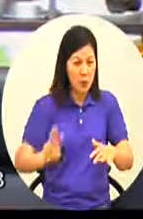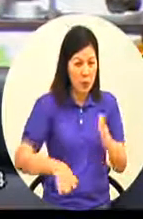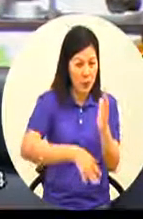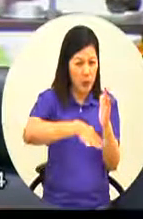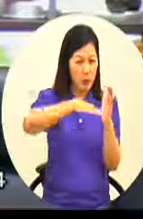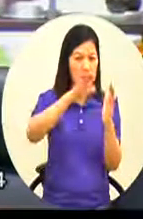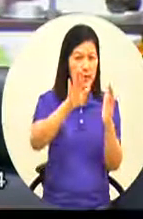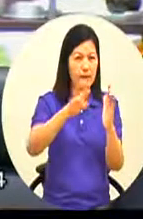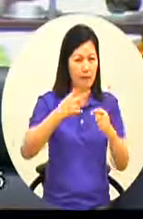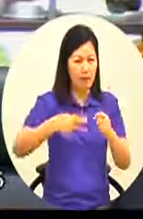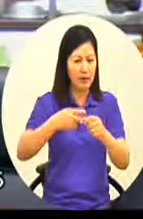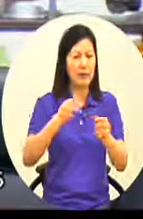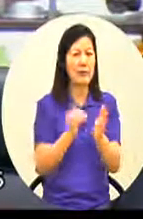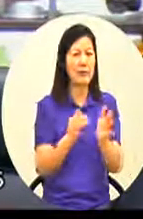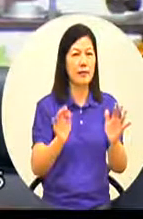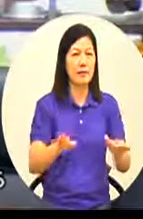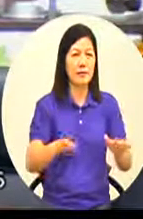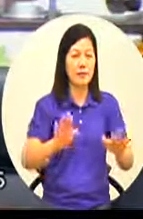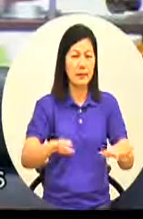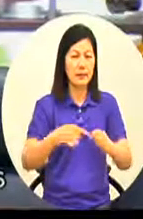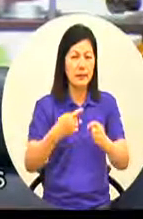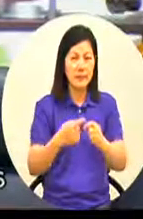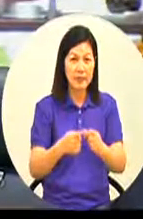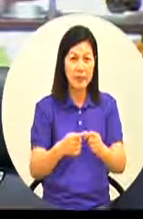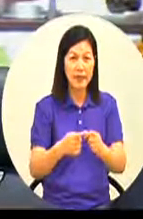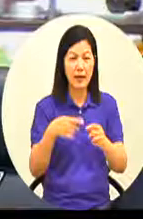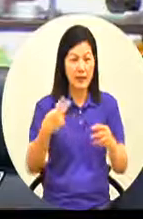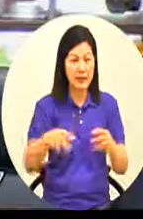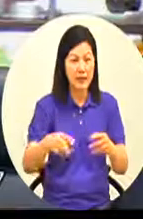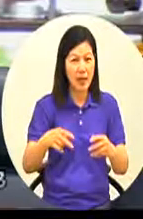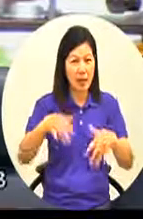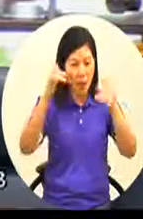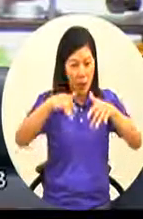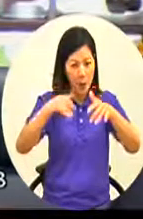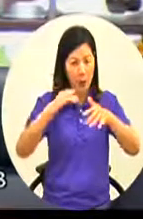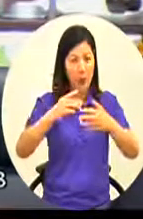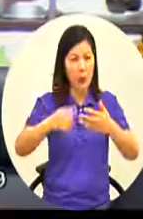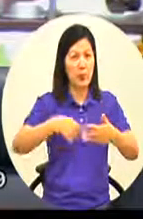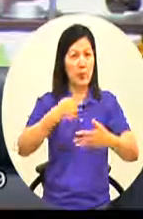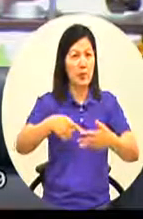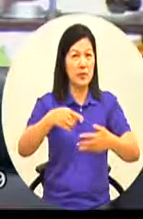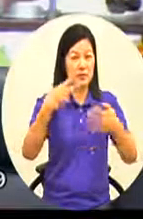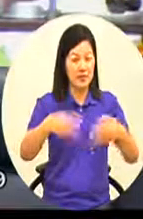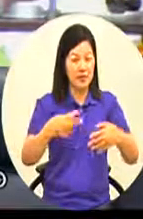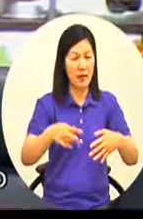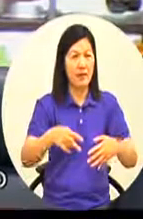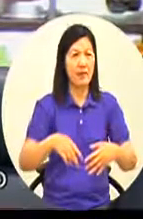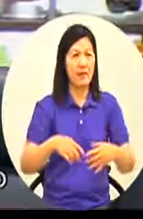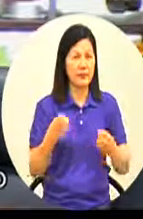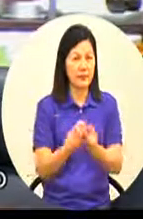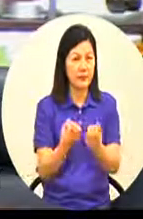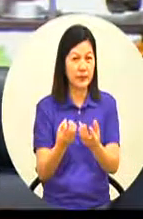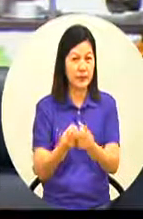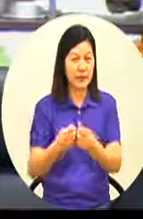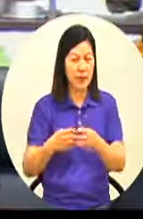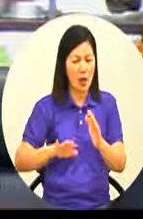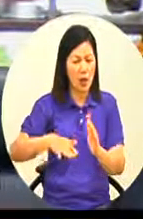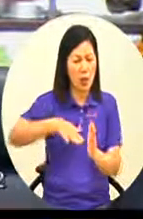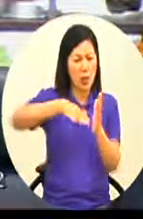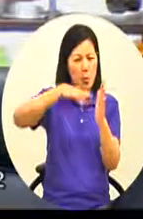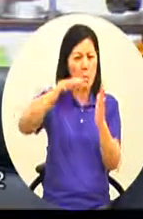两年了，今年在雨季的时候又发生了积水的问